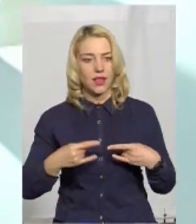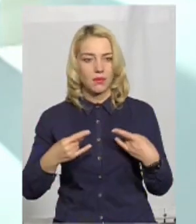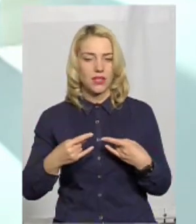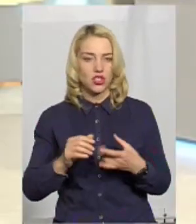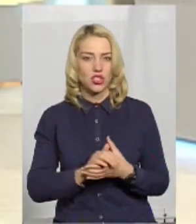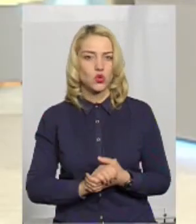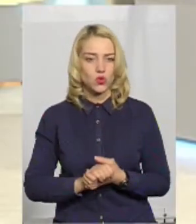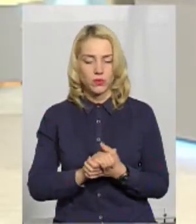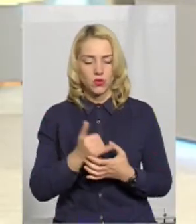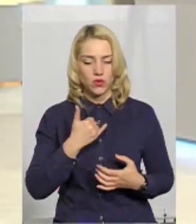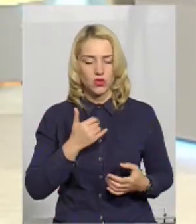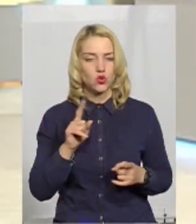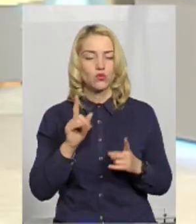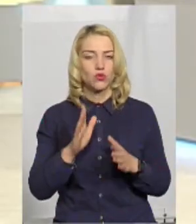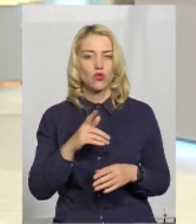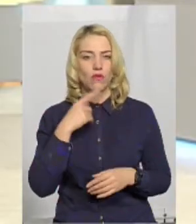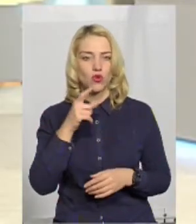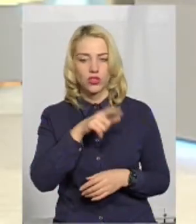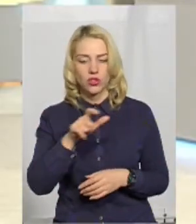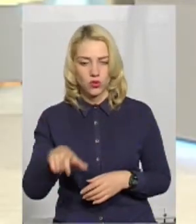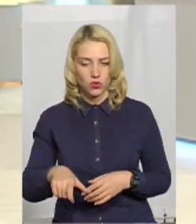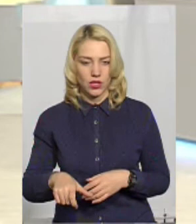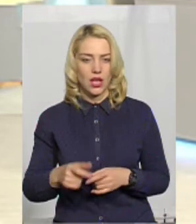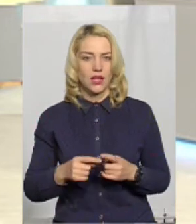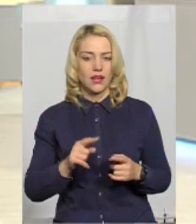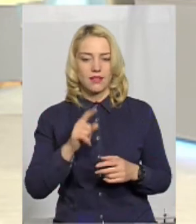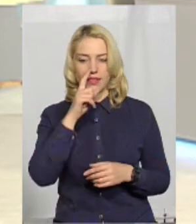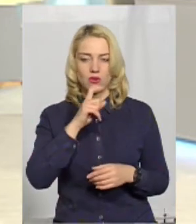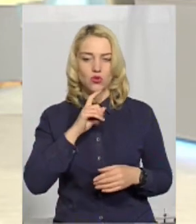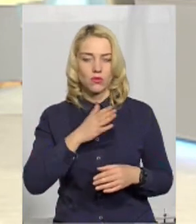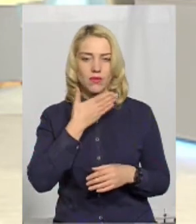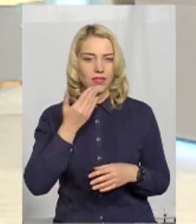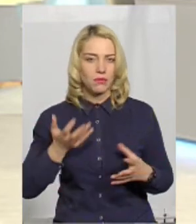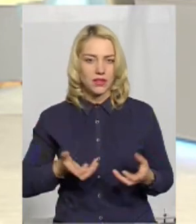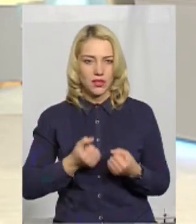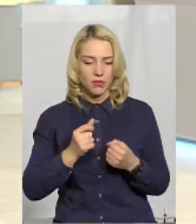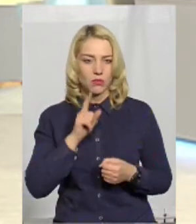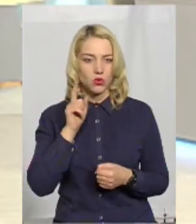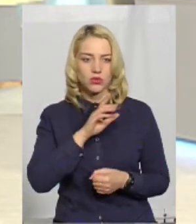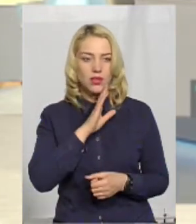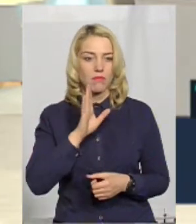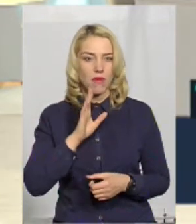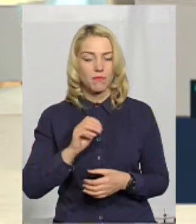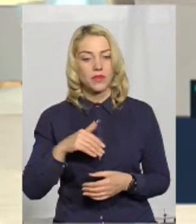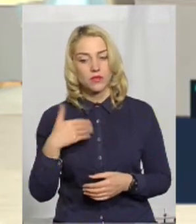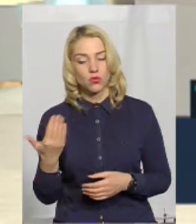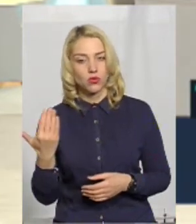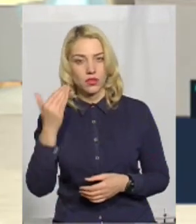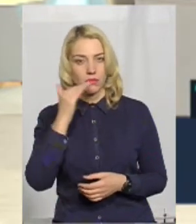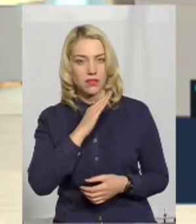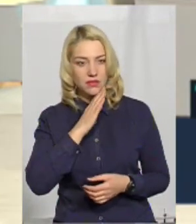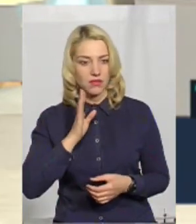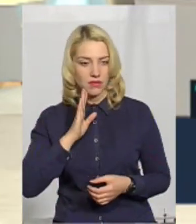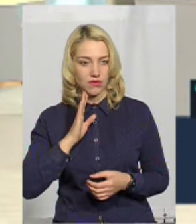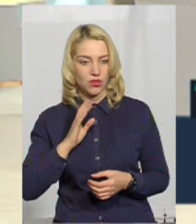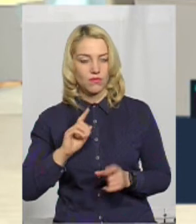суспільне, суспільна думка, що будуть говорити, нерозуміння і непідтримка молодих мам з боку їхніх батьків, тому